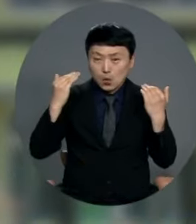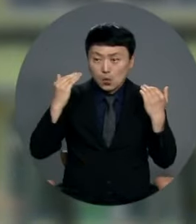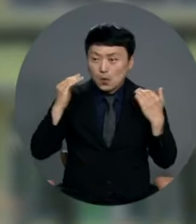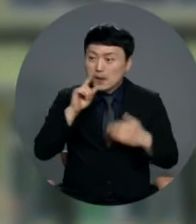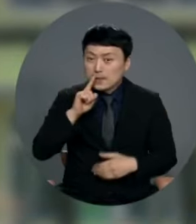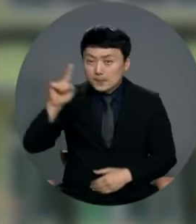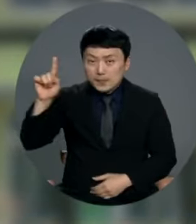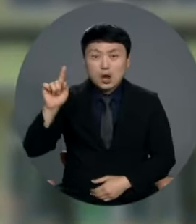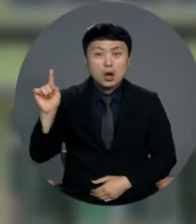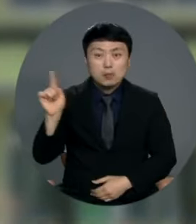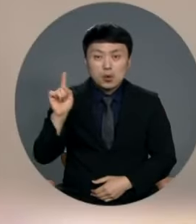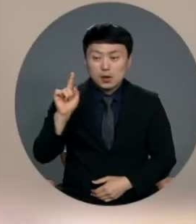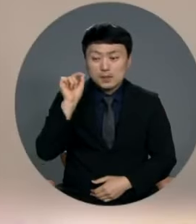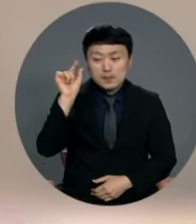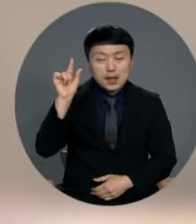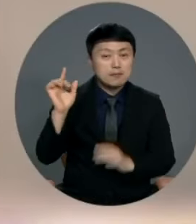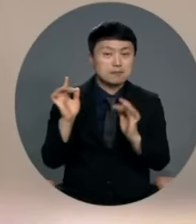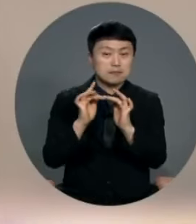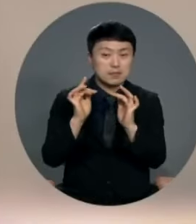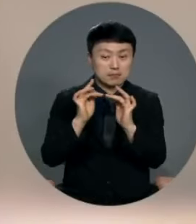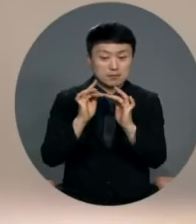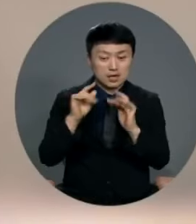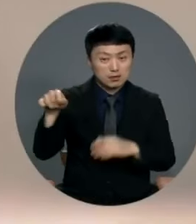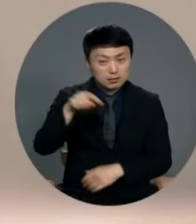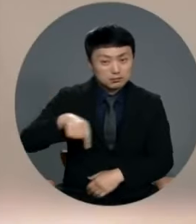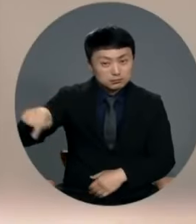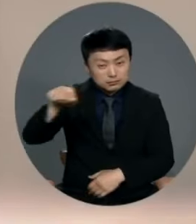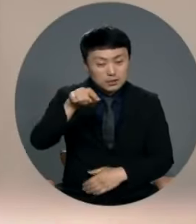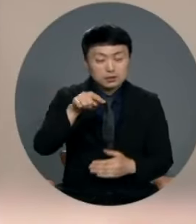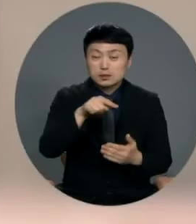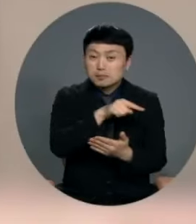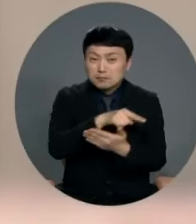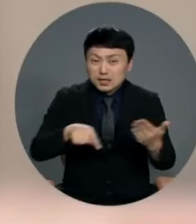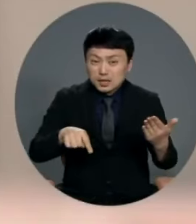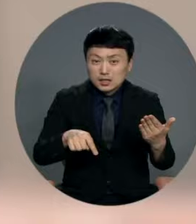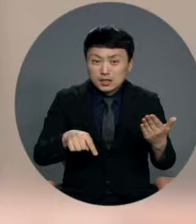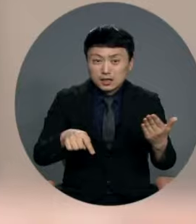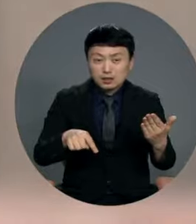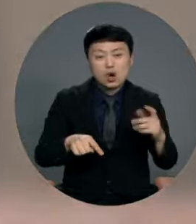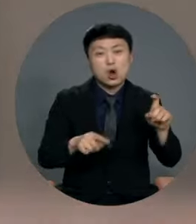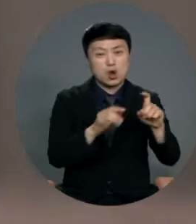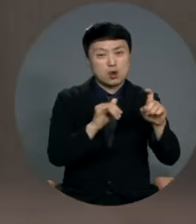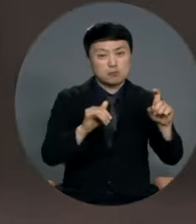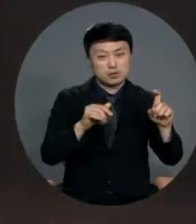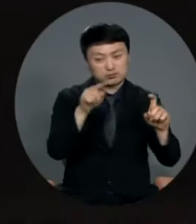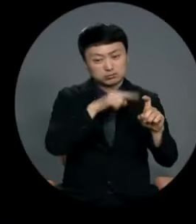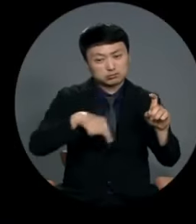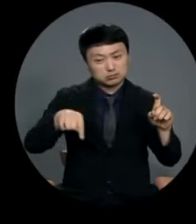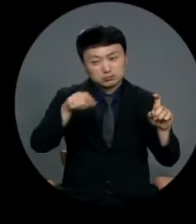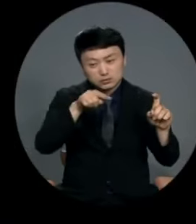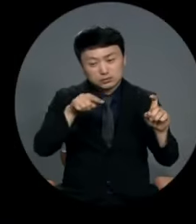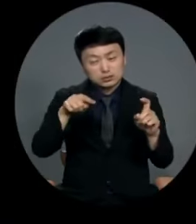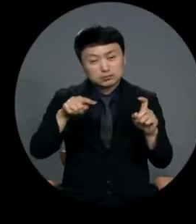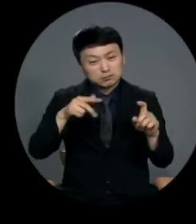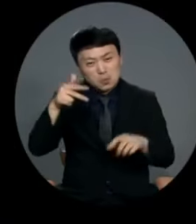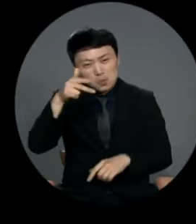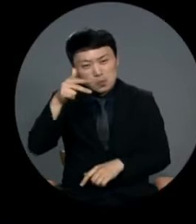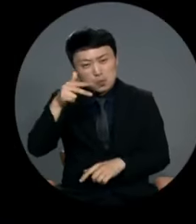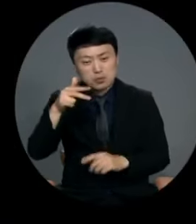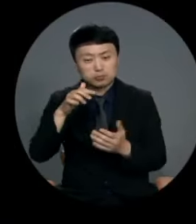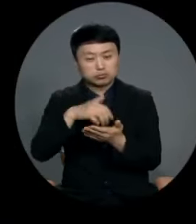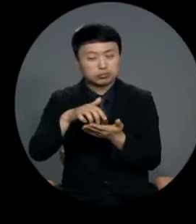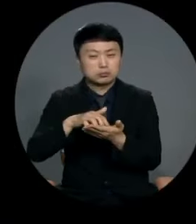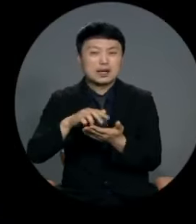제보자는 해당 텔레그램 방에서 파악된 피해 학생 수가 10여 명이고 불법 촬영물이 30건이 넘는다고